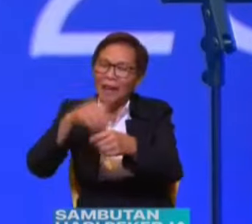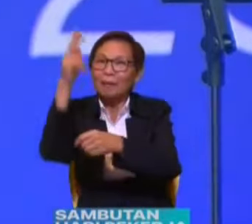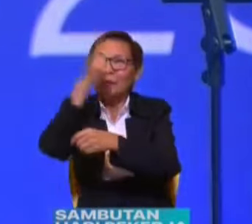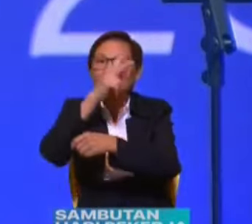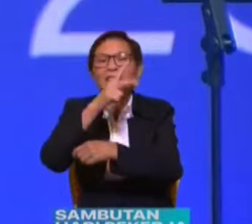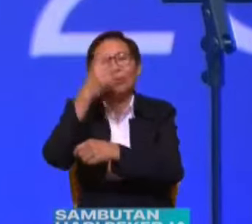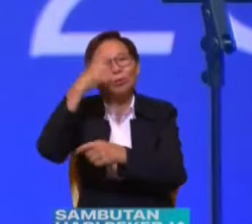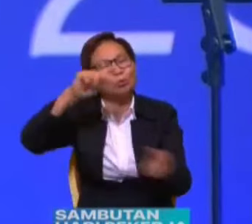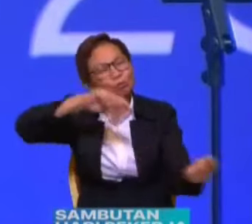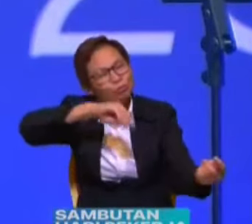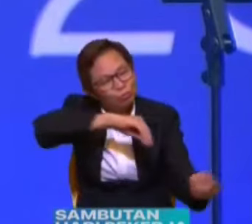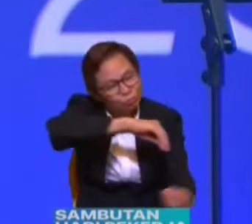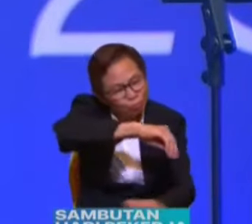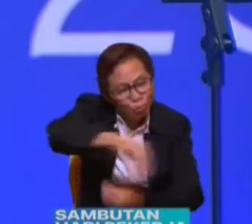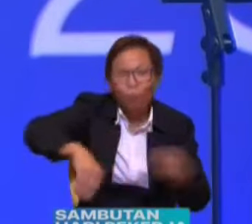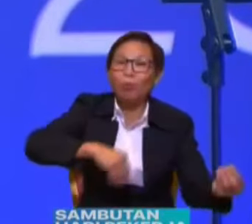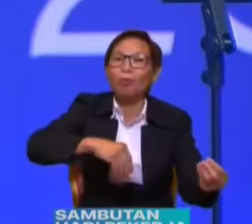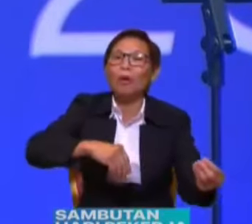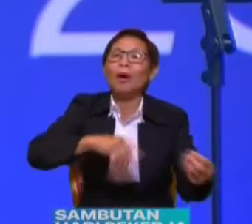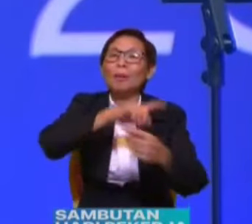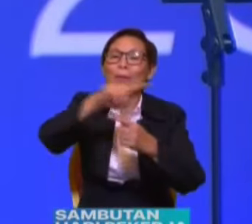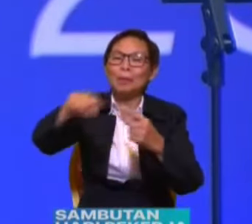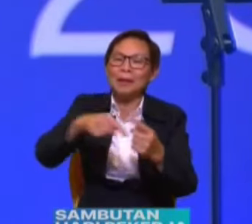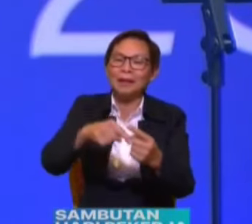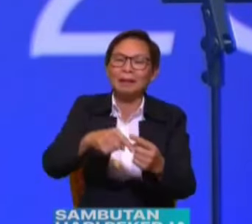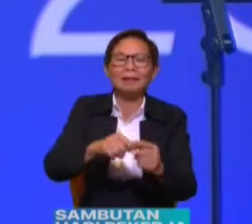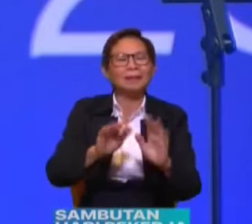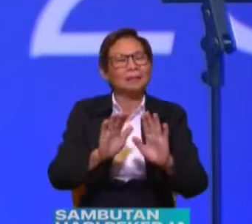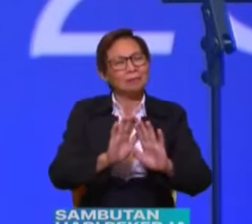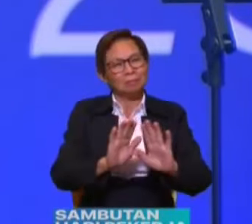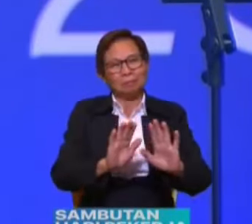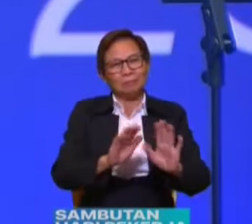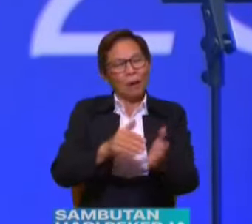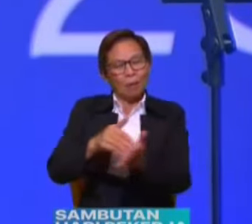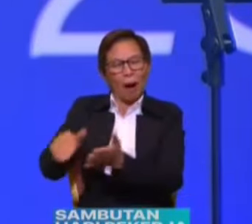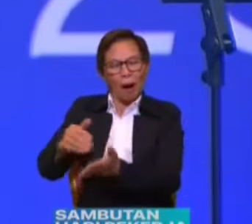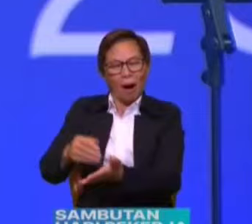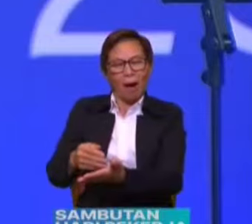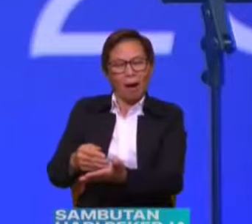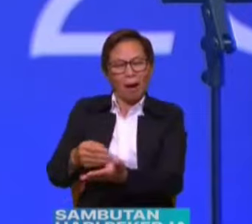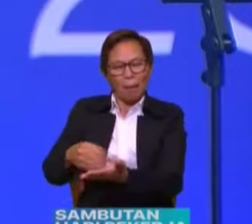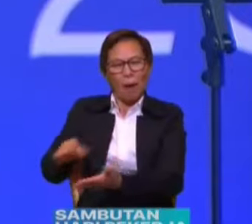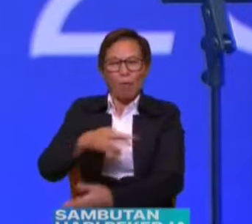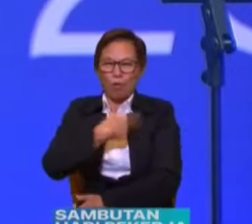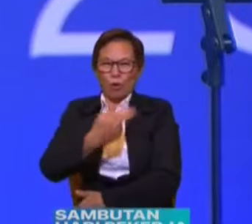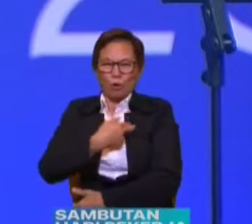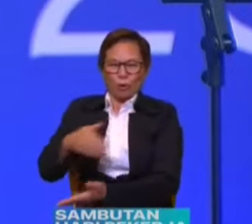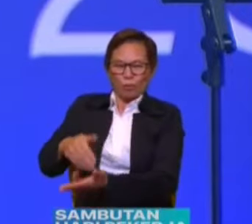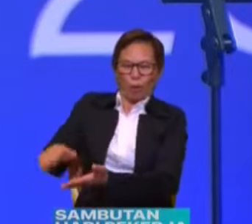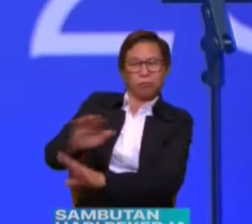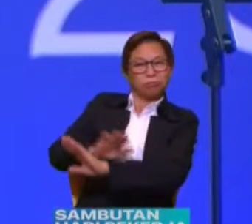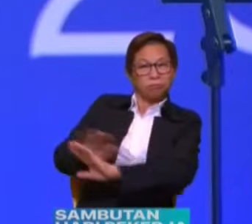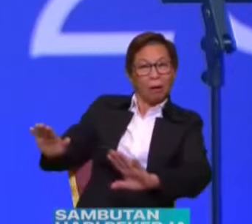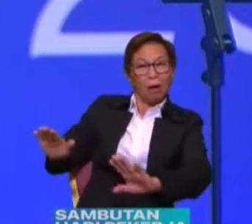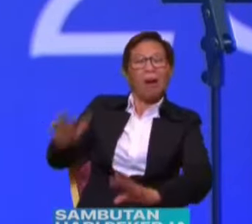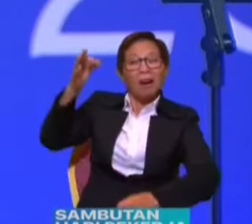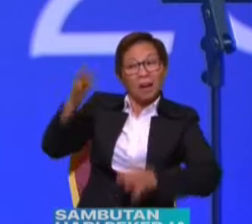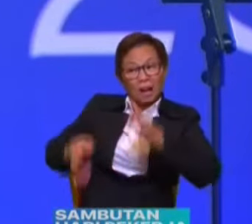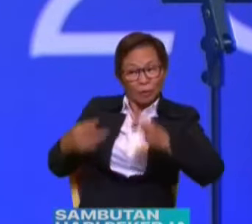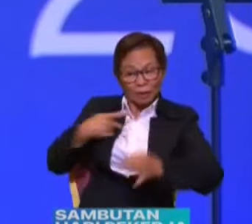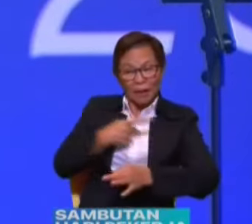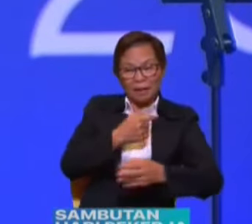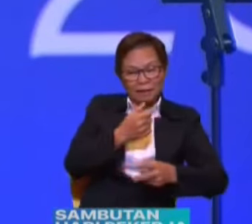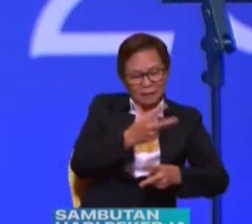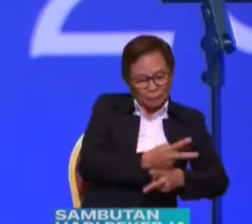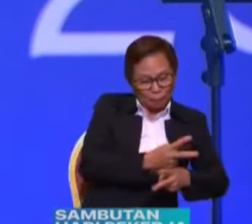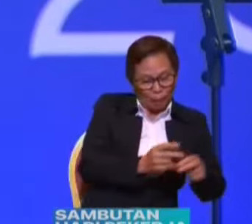perubahan ini. Ya. Bila saya tolak pembaziran, ya, ini maknanya kalau kita ada simpanan atau